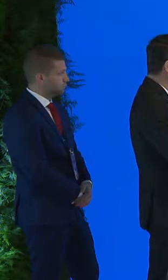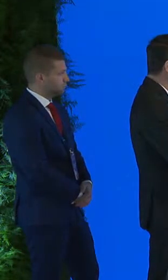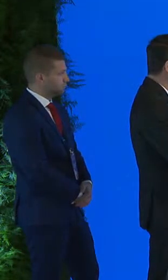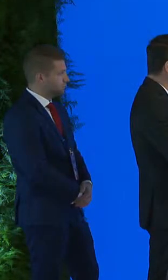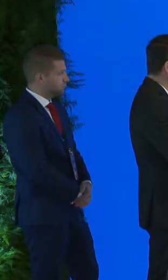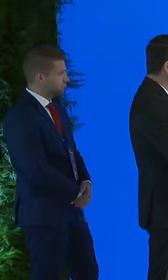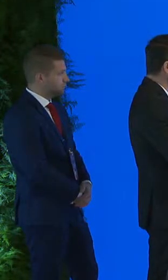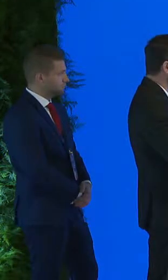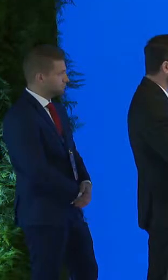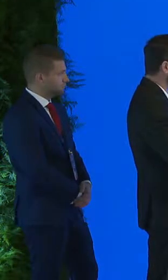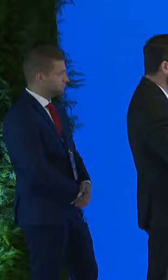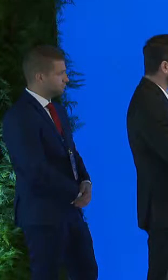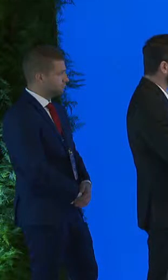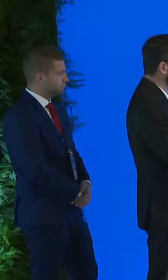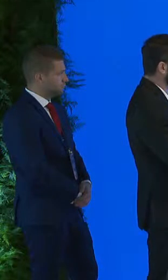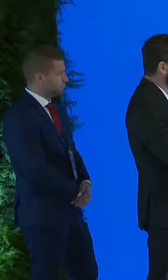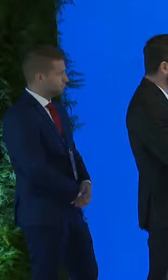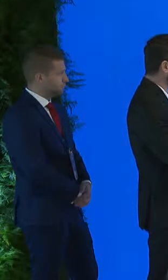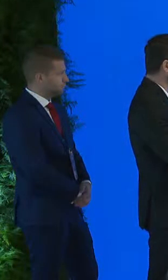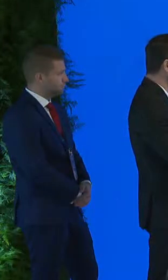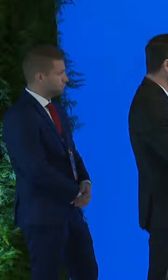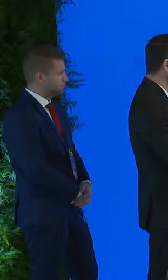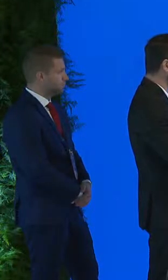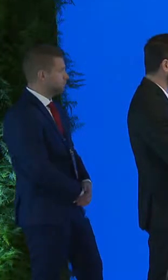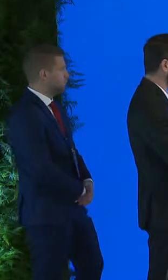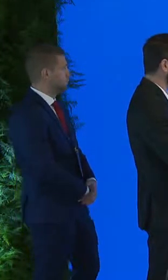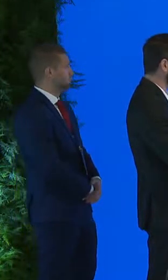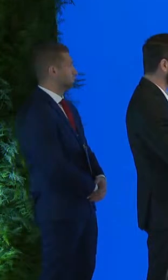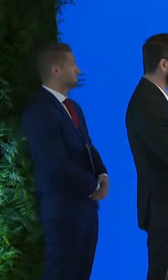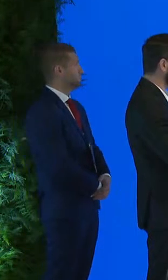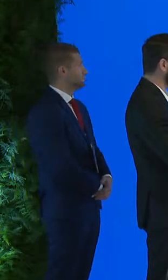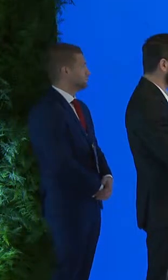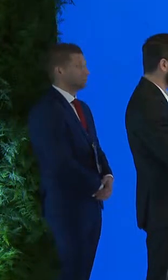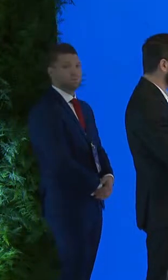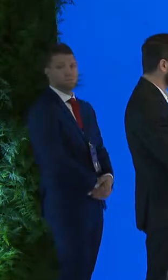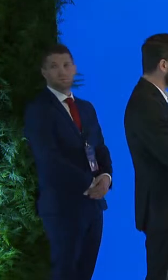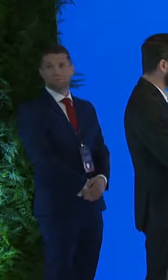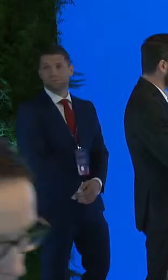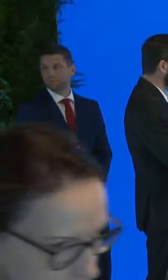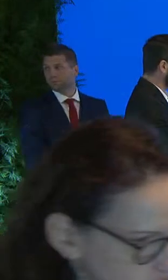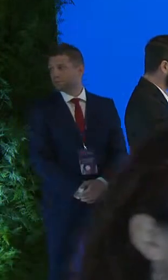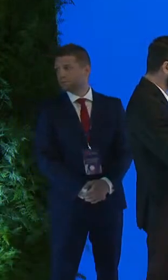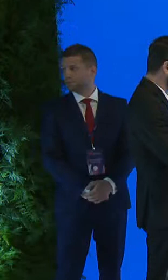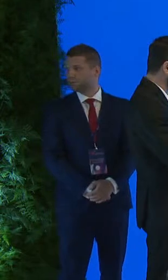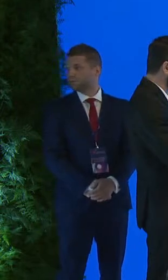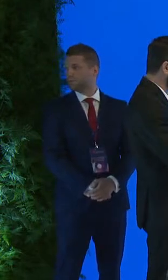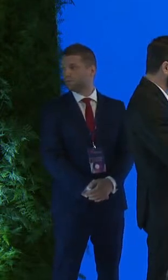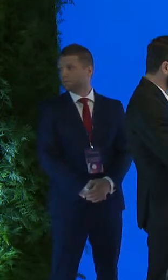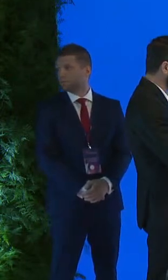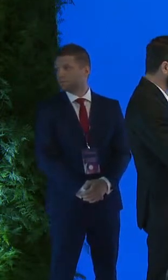i wywiadu pod kątem ustalenia norm i skal, ryzyka zaburzeń i